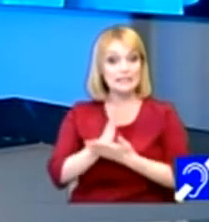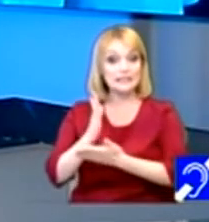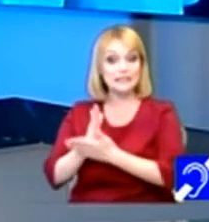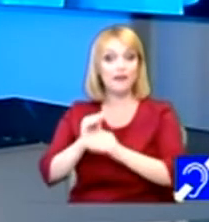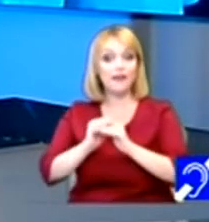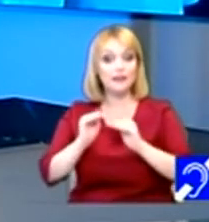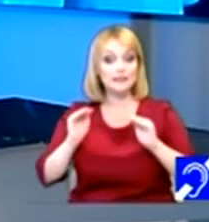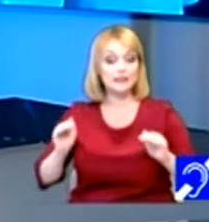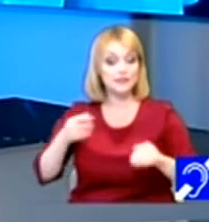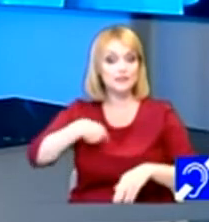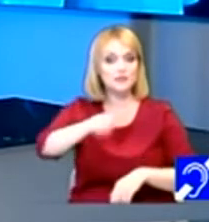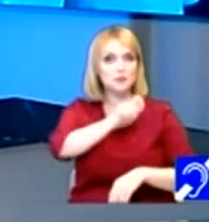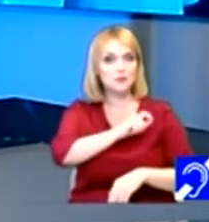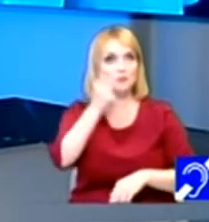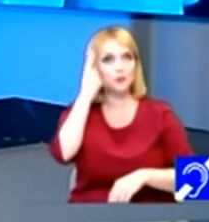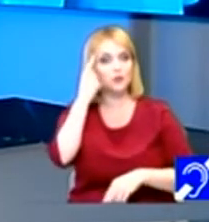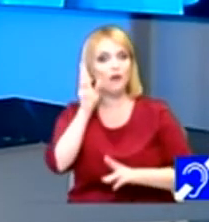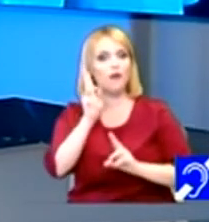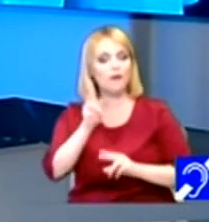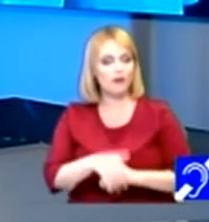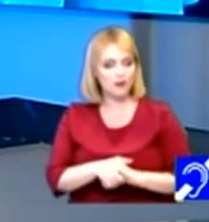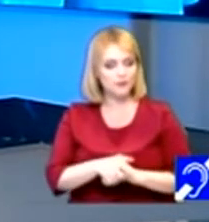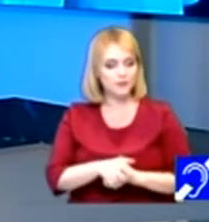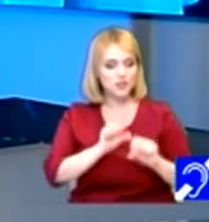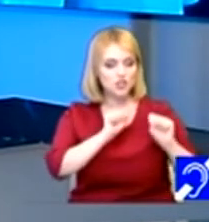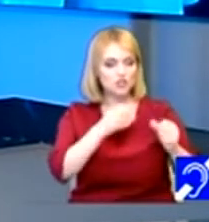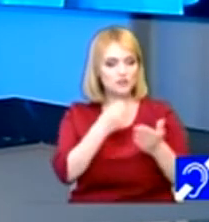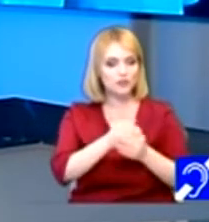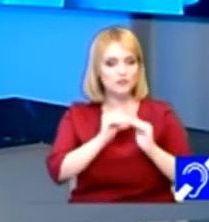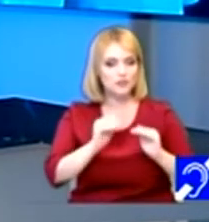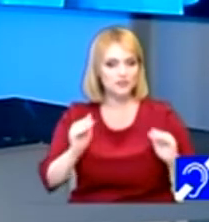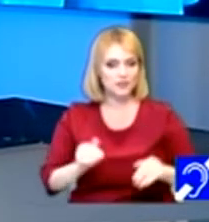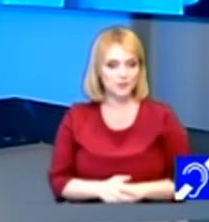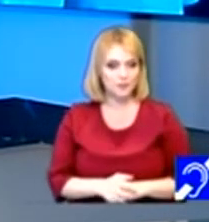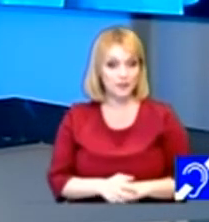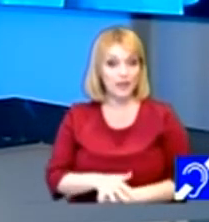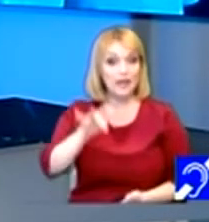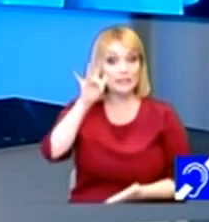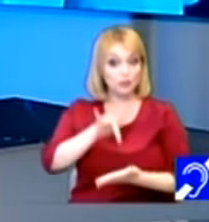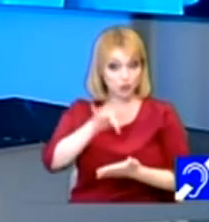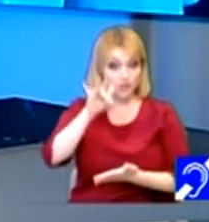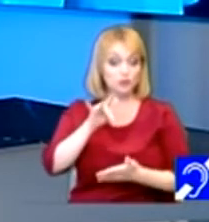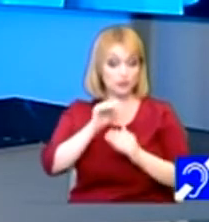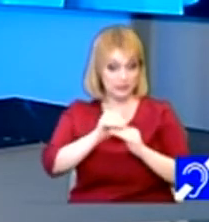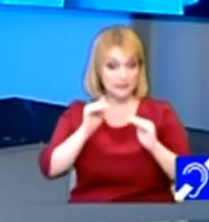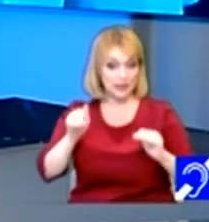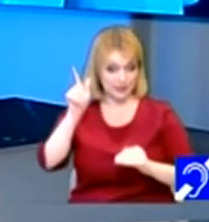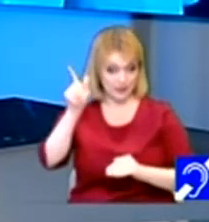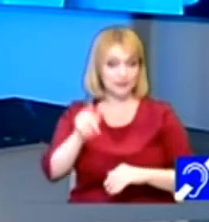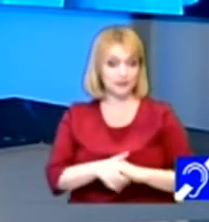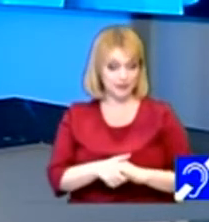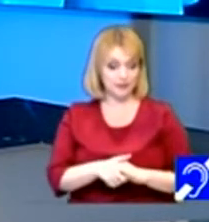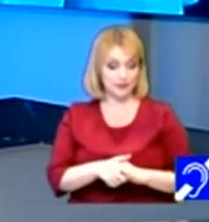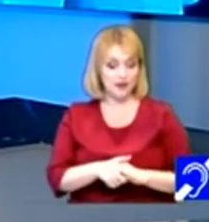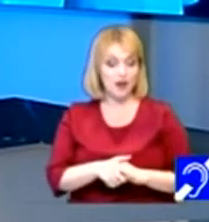găsit metode inedite și chiar distractive pentru triajul copiilor. La sugestia părinților, într-un centru din Madrid a fost adus un robot tocmai din